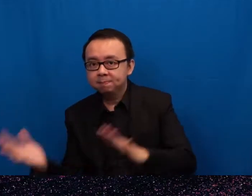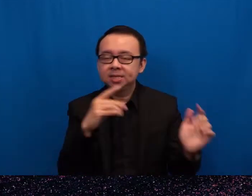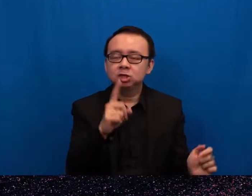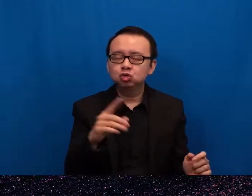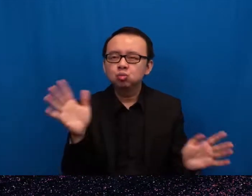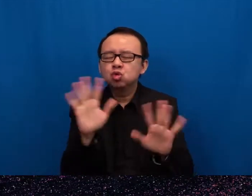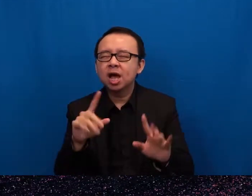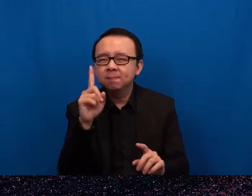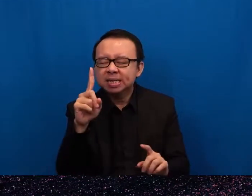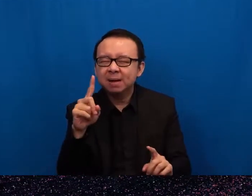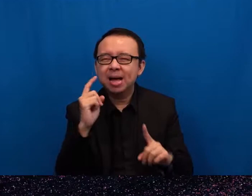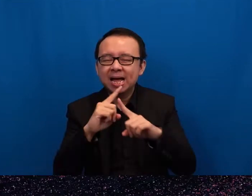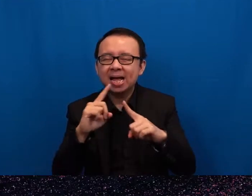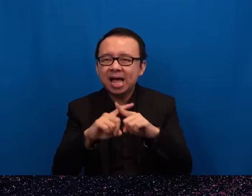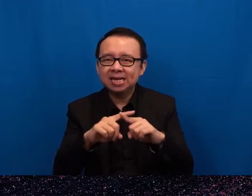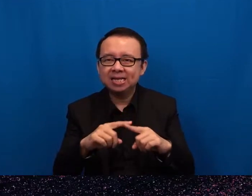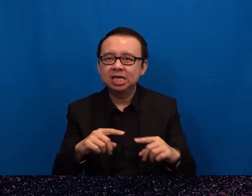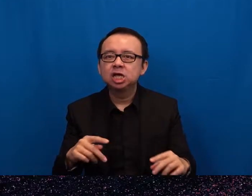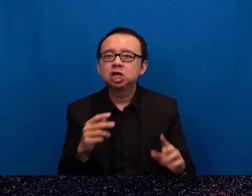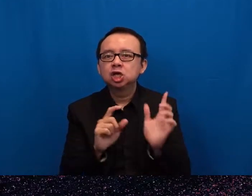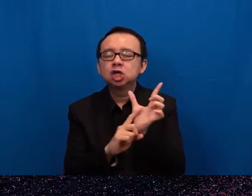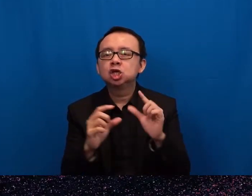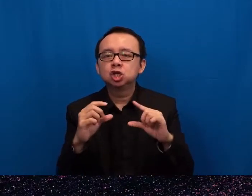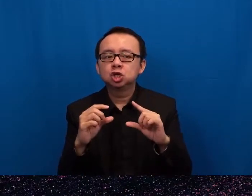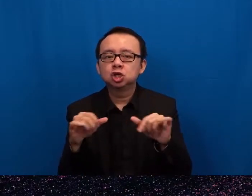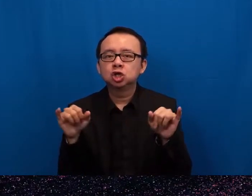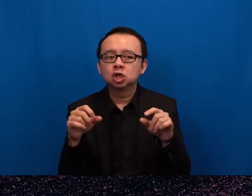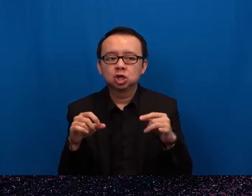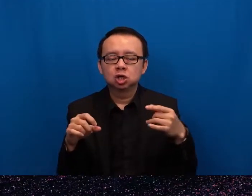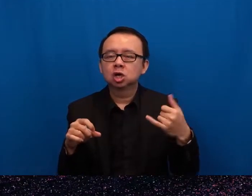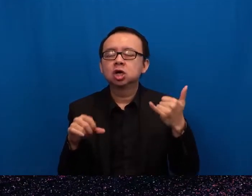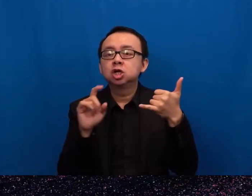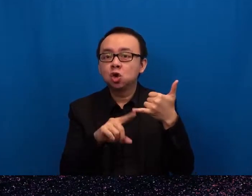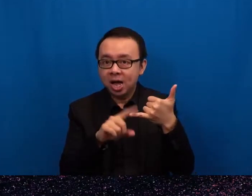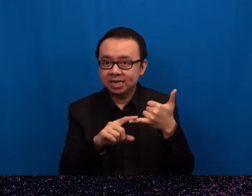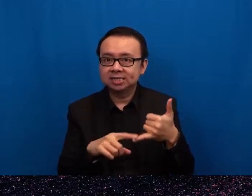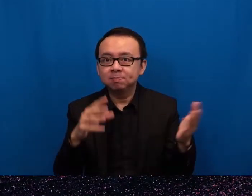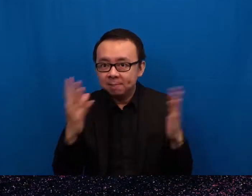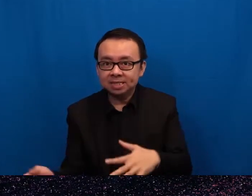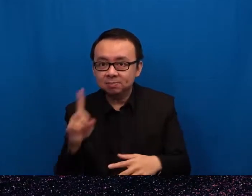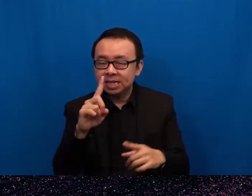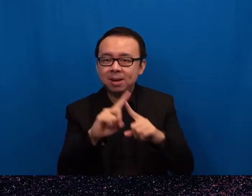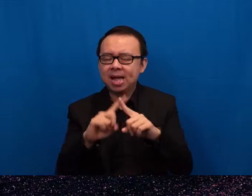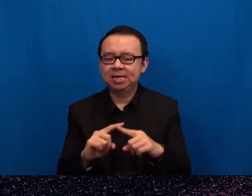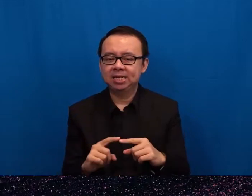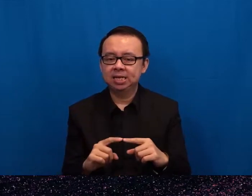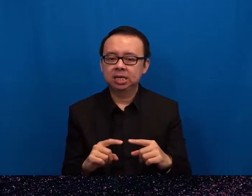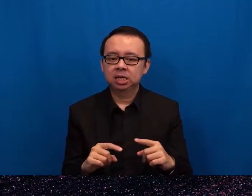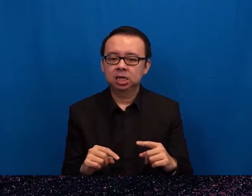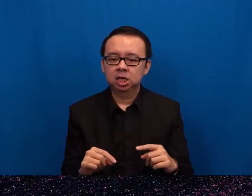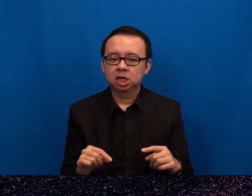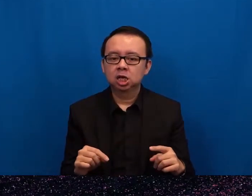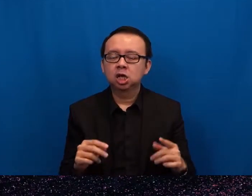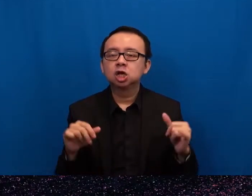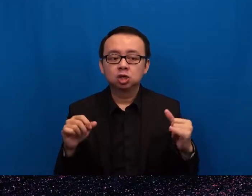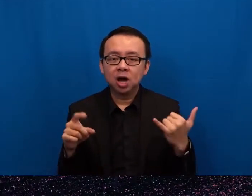gurun. Mungkin mereka datang, mereka diketuk hatinya karena Yohanes Pembaptis itu kan khotbahnya keras. Kalian lalu orang harus bertobat, nggak